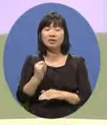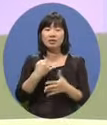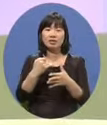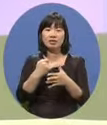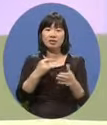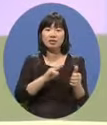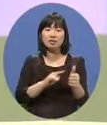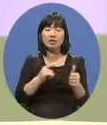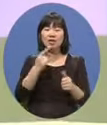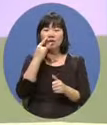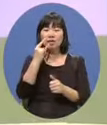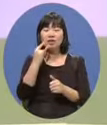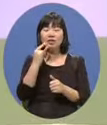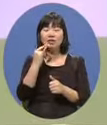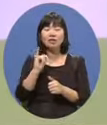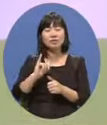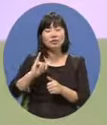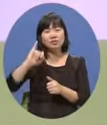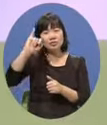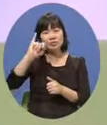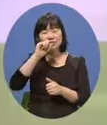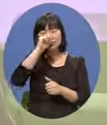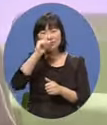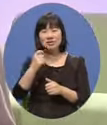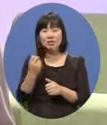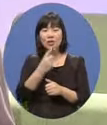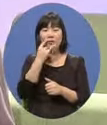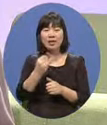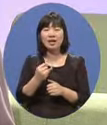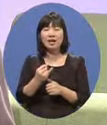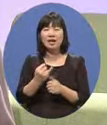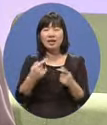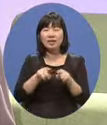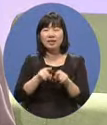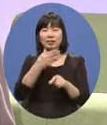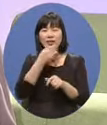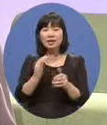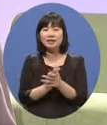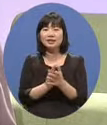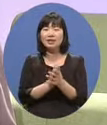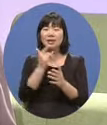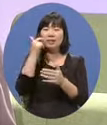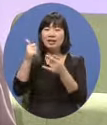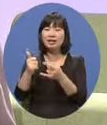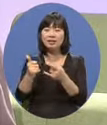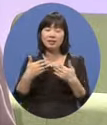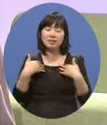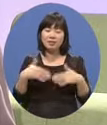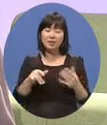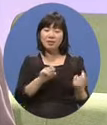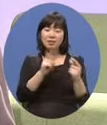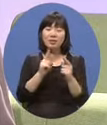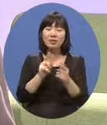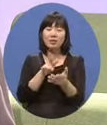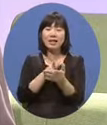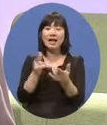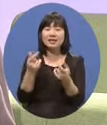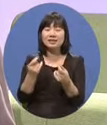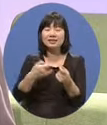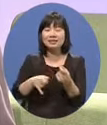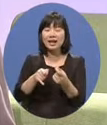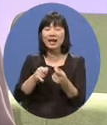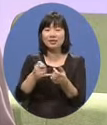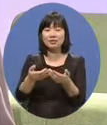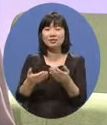나은이가 오니에게 좋은 누나, 엄마에겐 늘 함께 행복한 친구, 아빠에겐 피로 회복제 같은 딸이 되어줘서